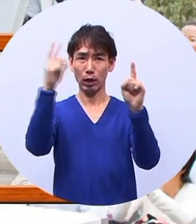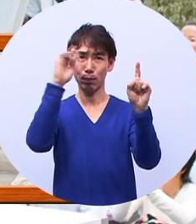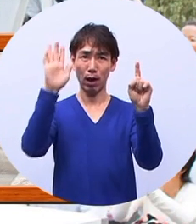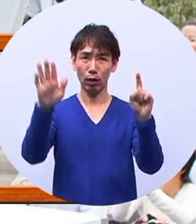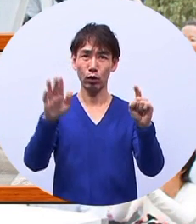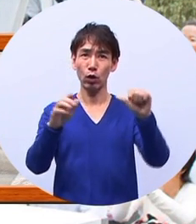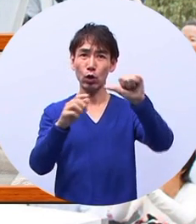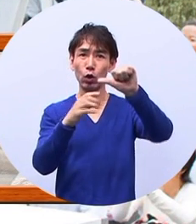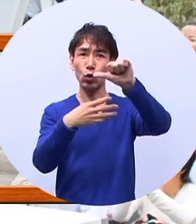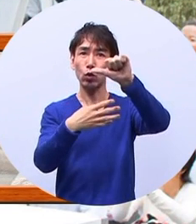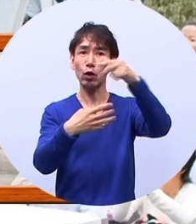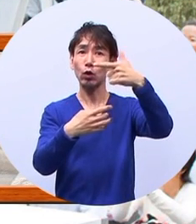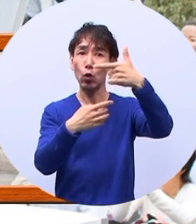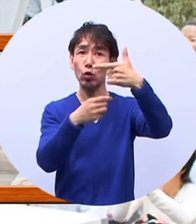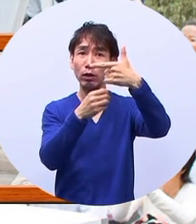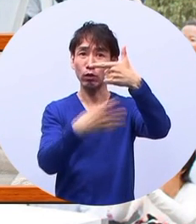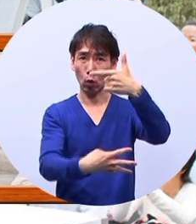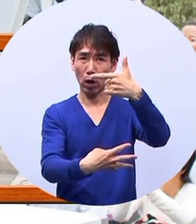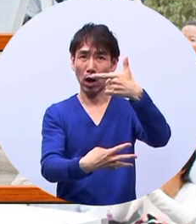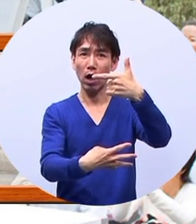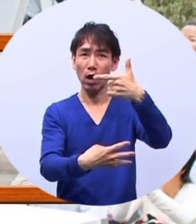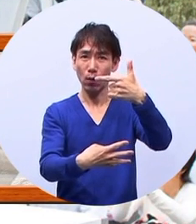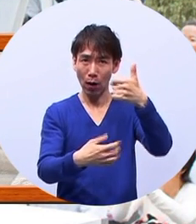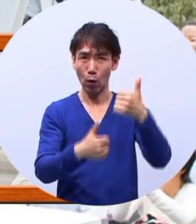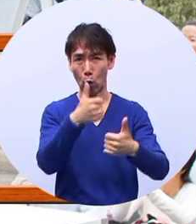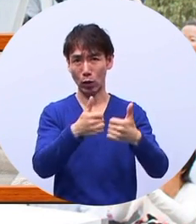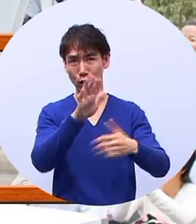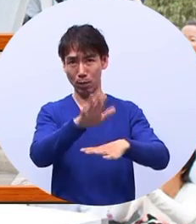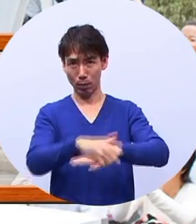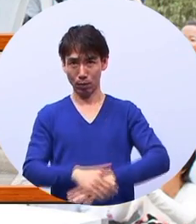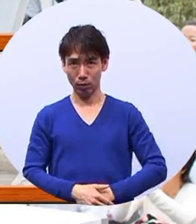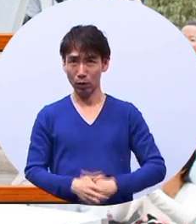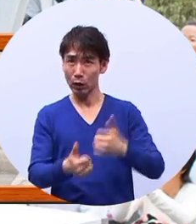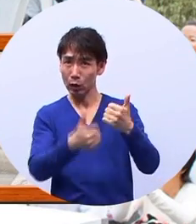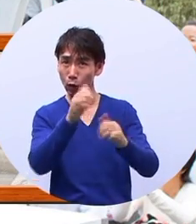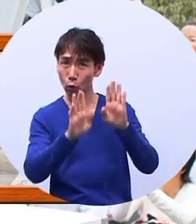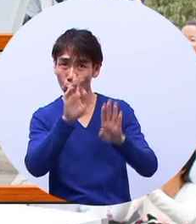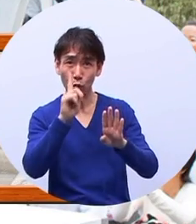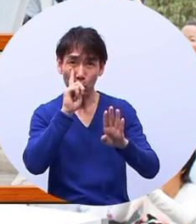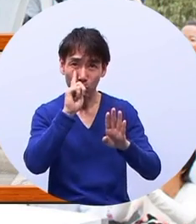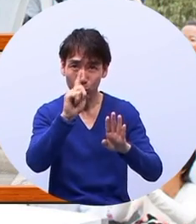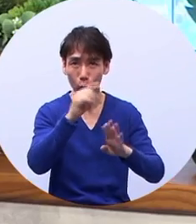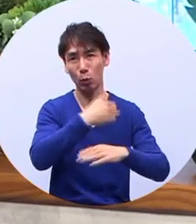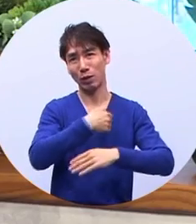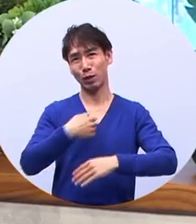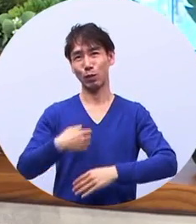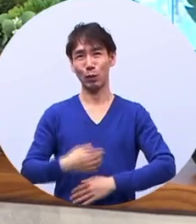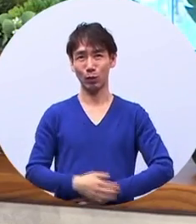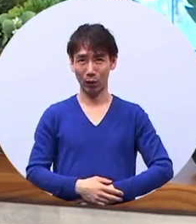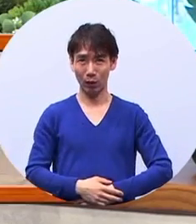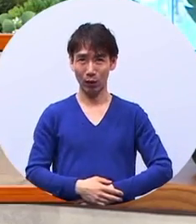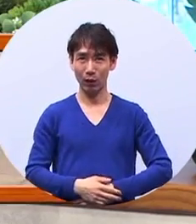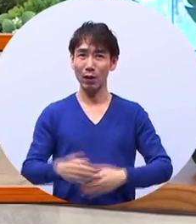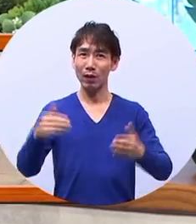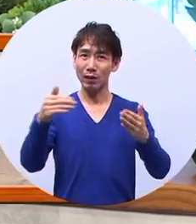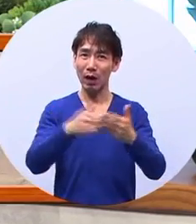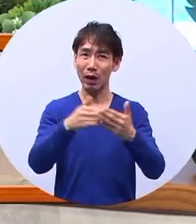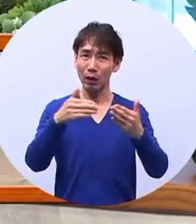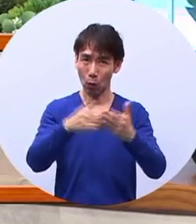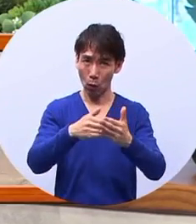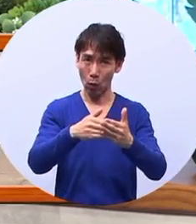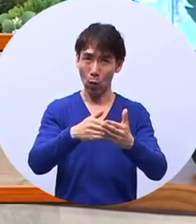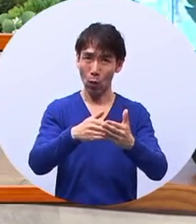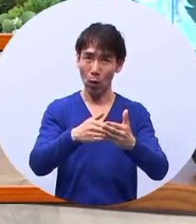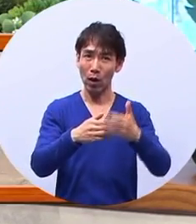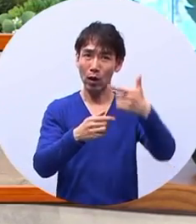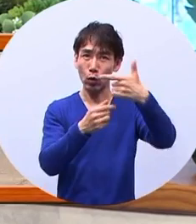けいただければ、そういう実力のある方々が競い合うところは見れたりしますね。フィナーレは6月の9日